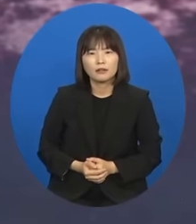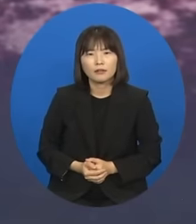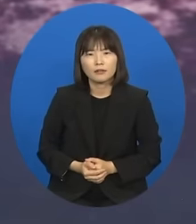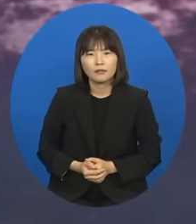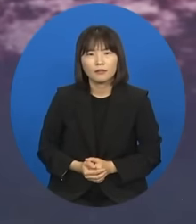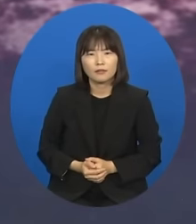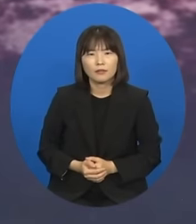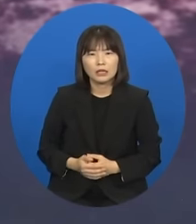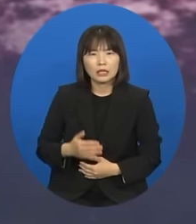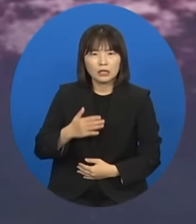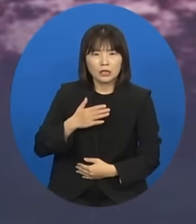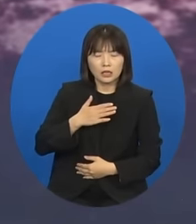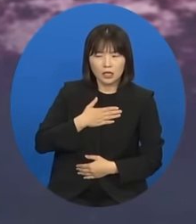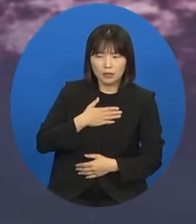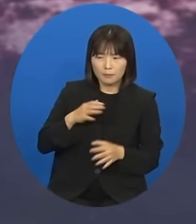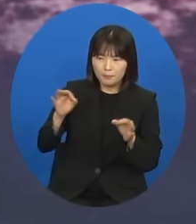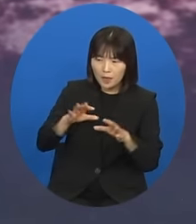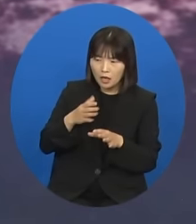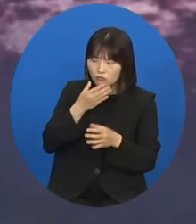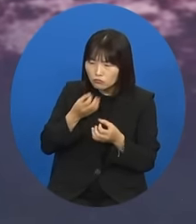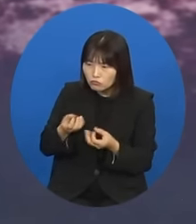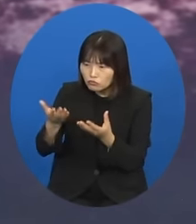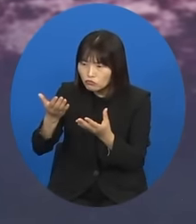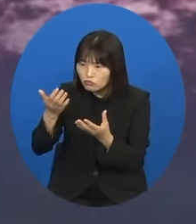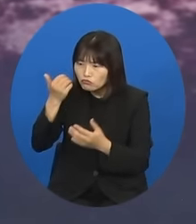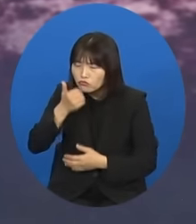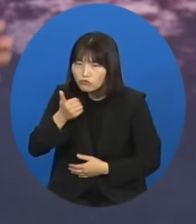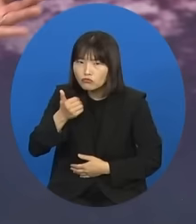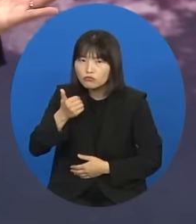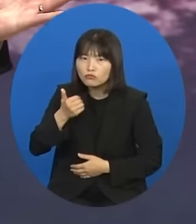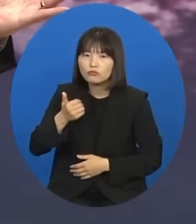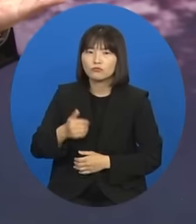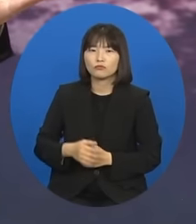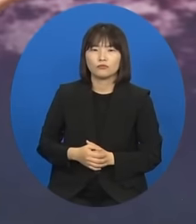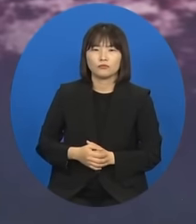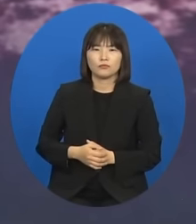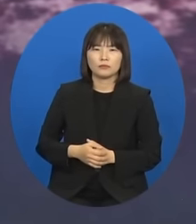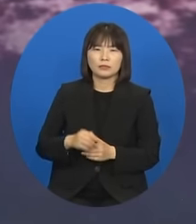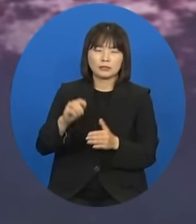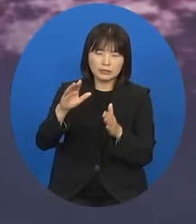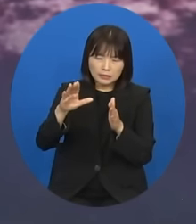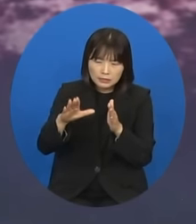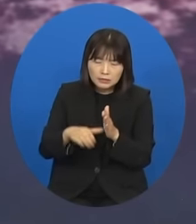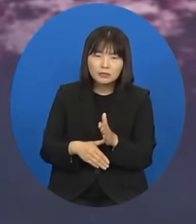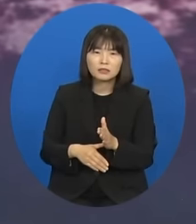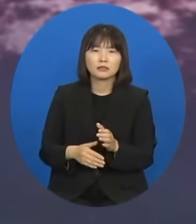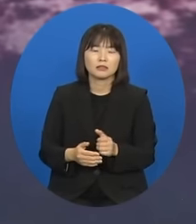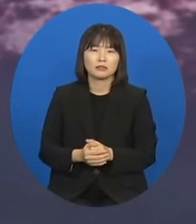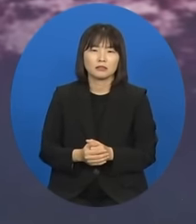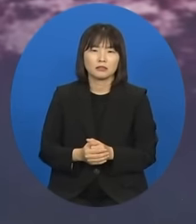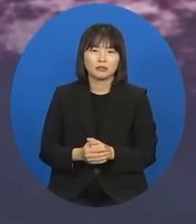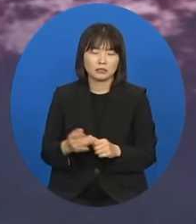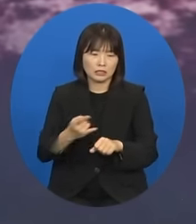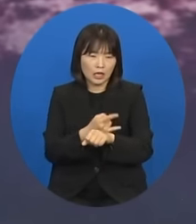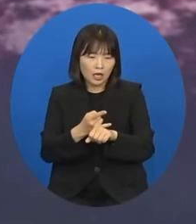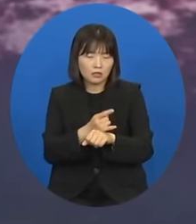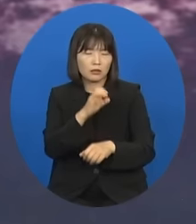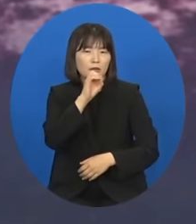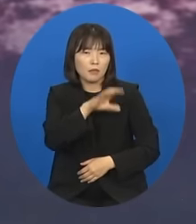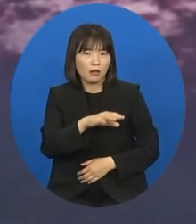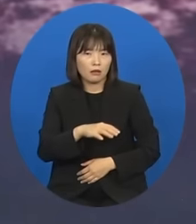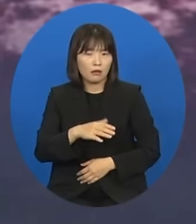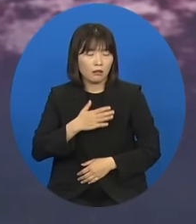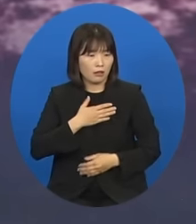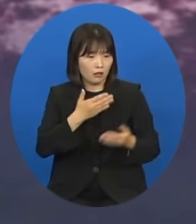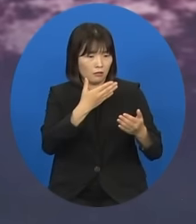내가 내가 방금 축복해 준 사람은 누구냐는 거죠 그랬더니 바로 어 에서가 얘기를 하죠 자기는